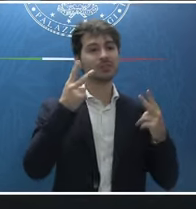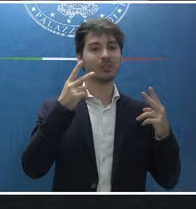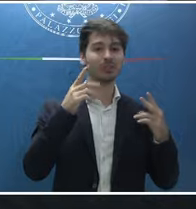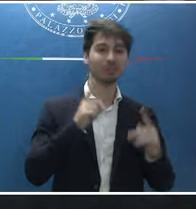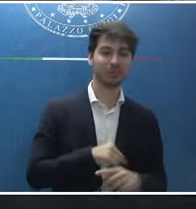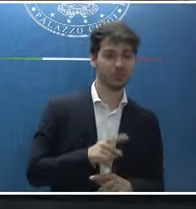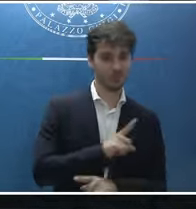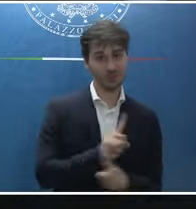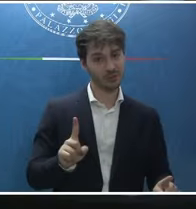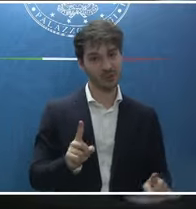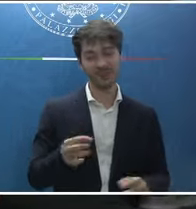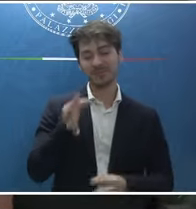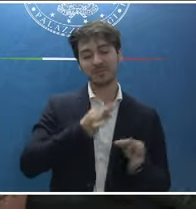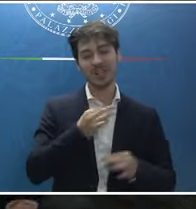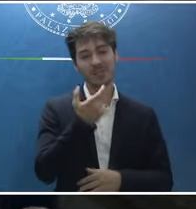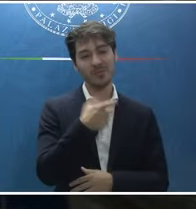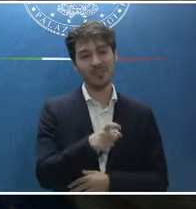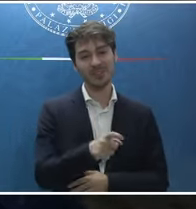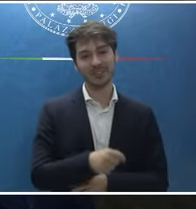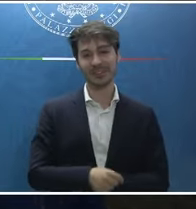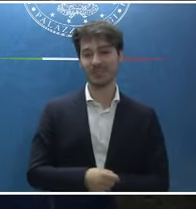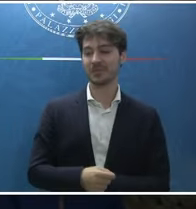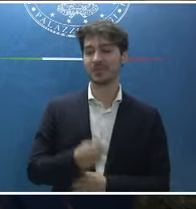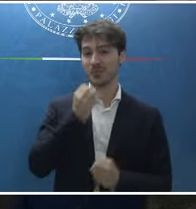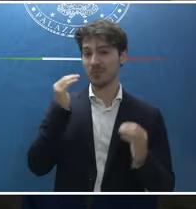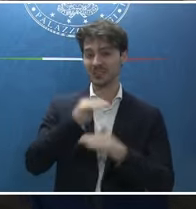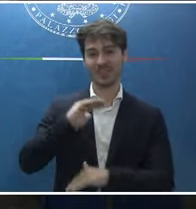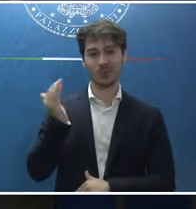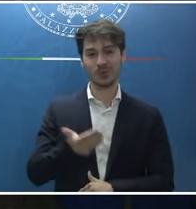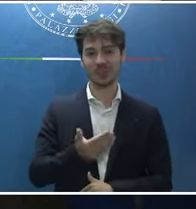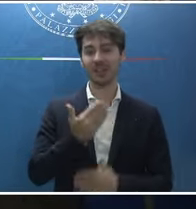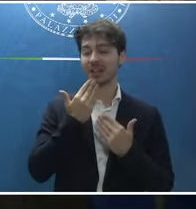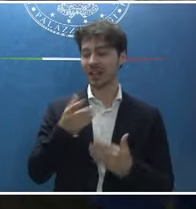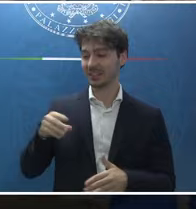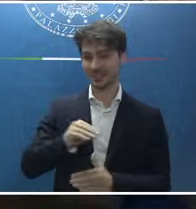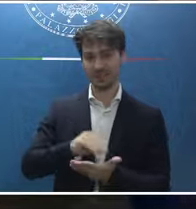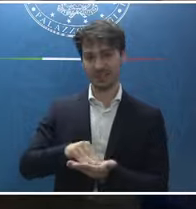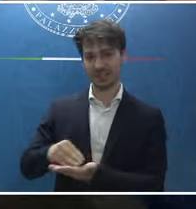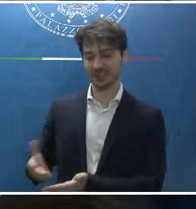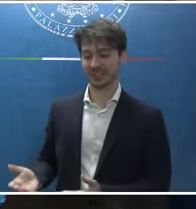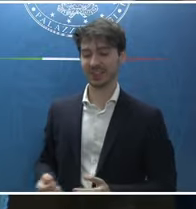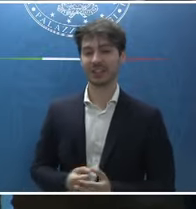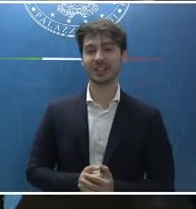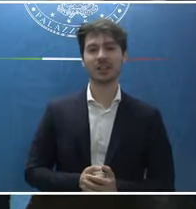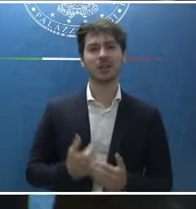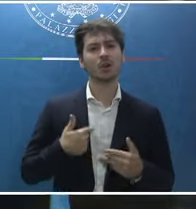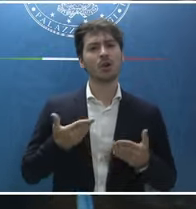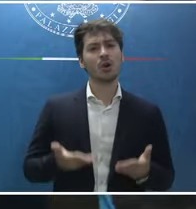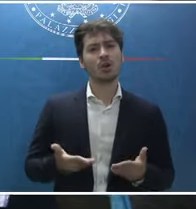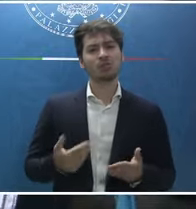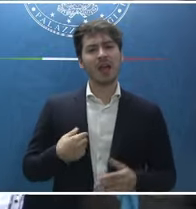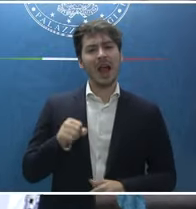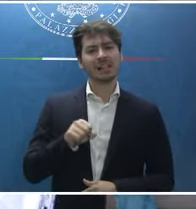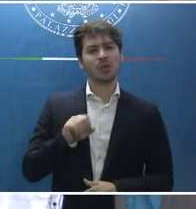perché. Buonasera a tutti, grazie di essere questa sera qui. Io oggi sono